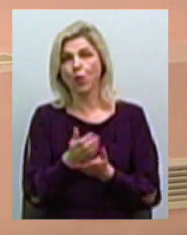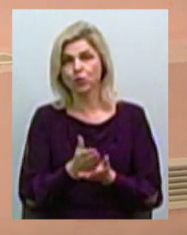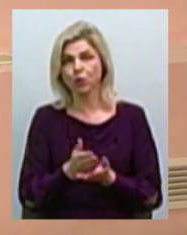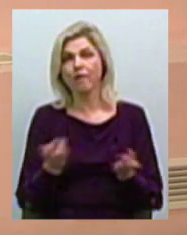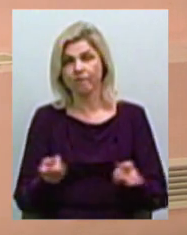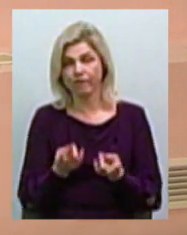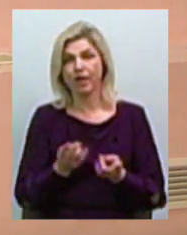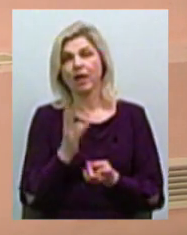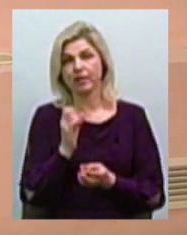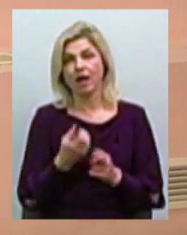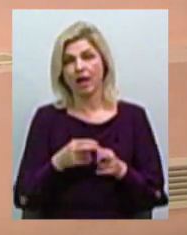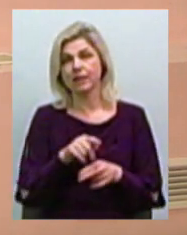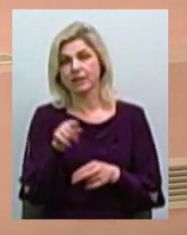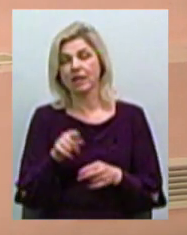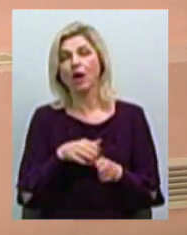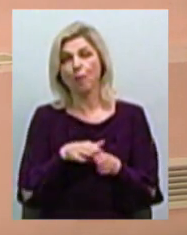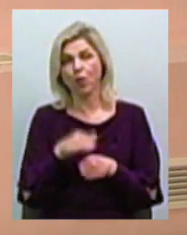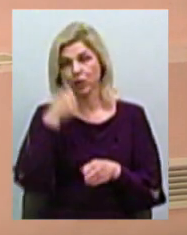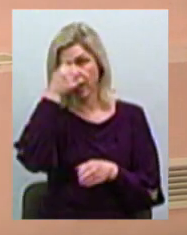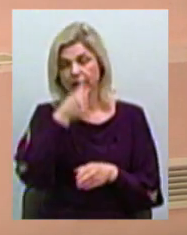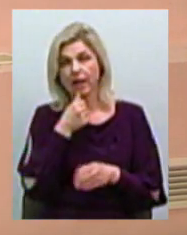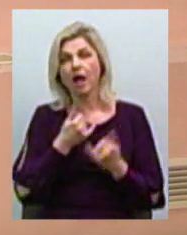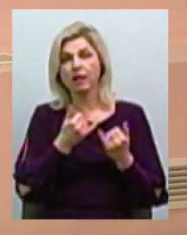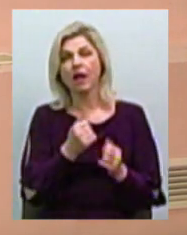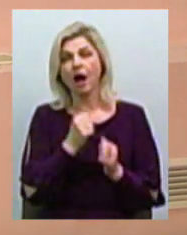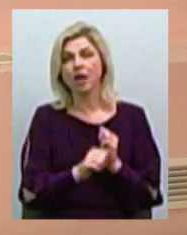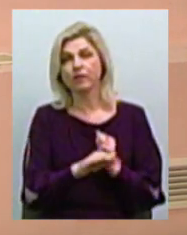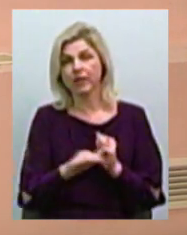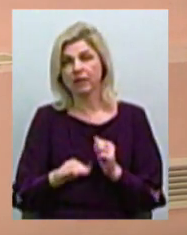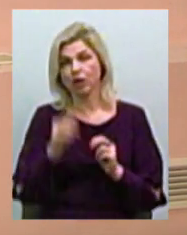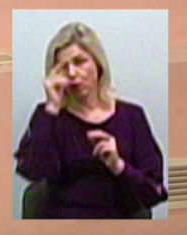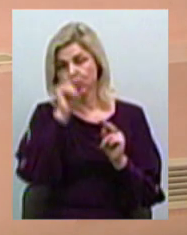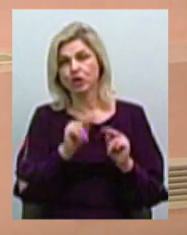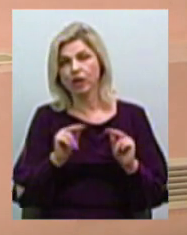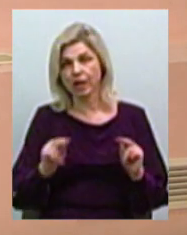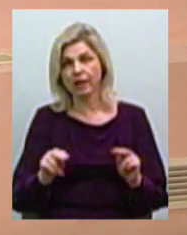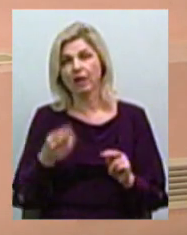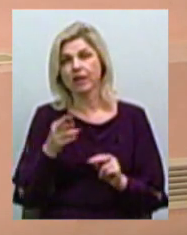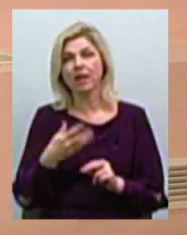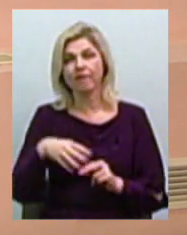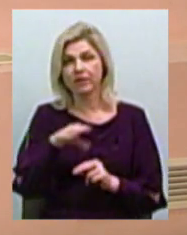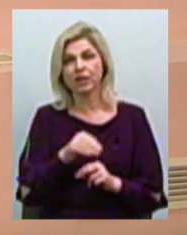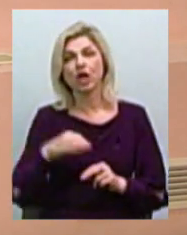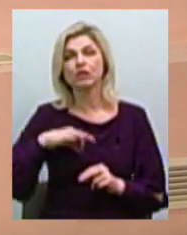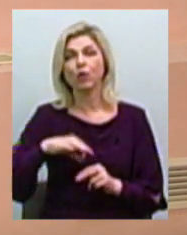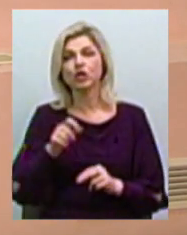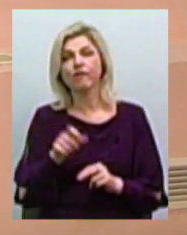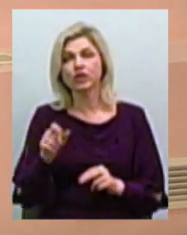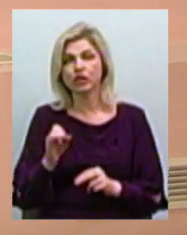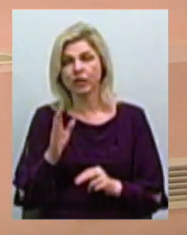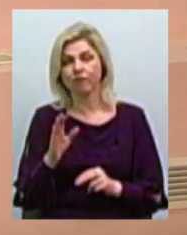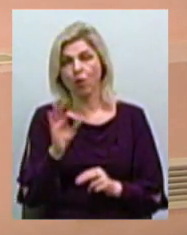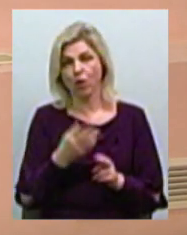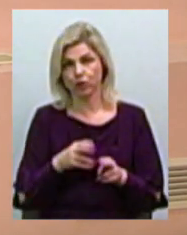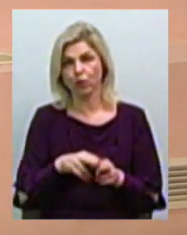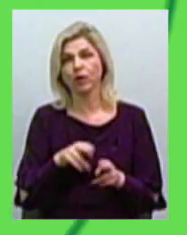діє на цілий рік для кожної дитини, для вчителів, ну, для всіх тих споживачів, про яких я